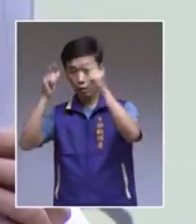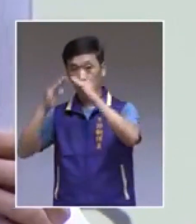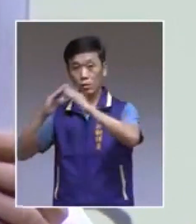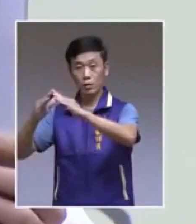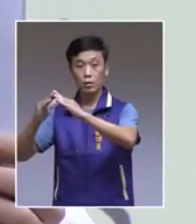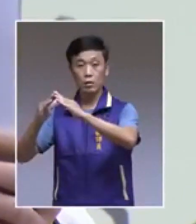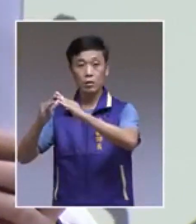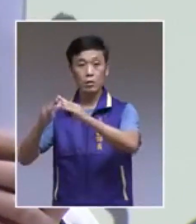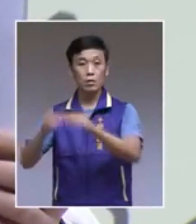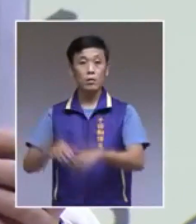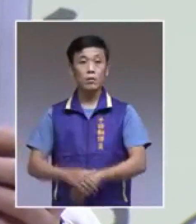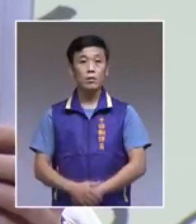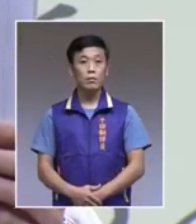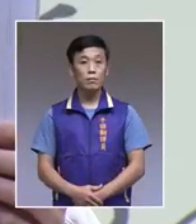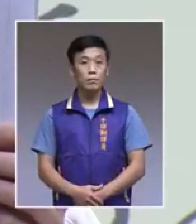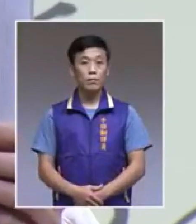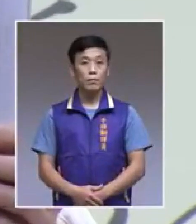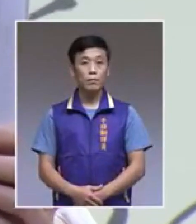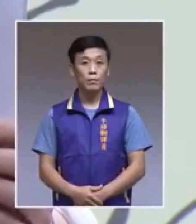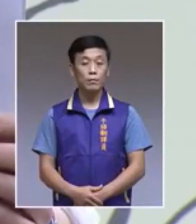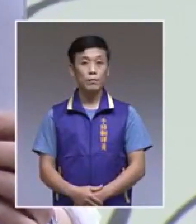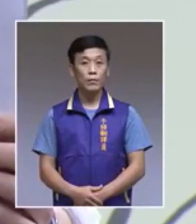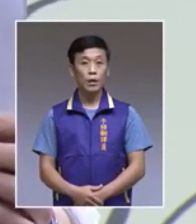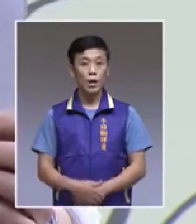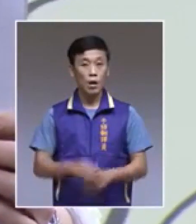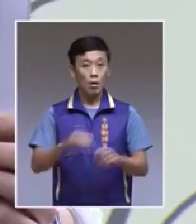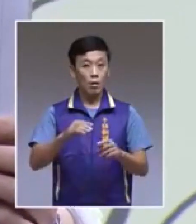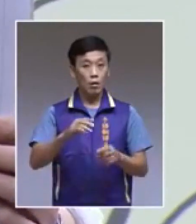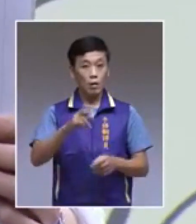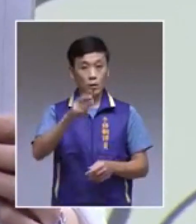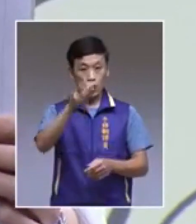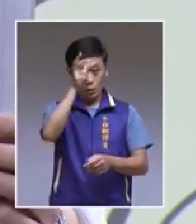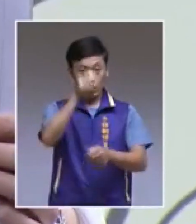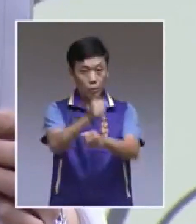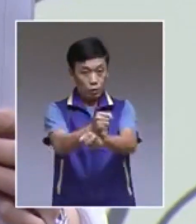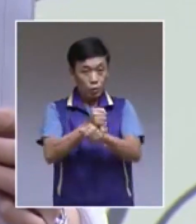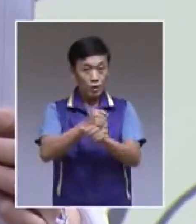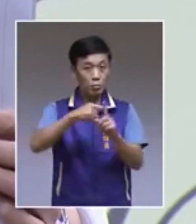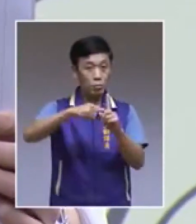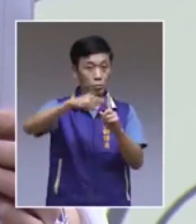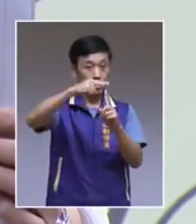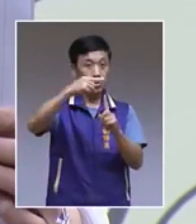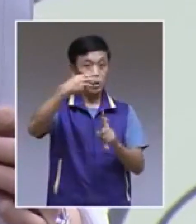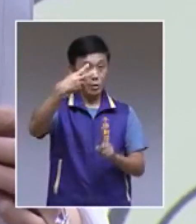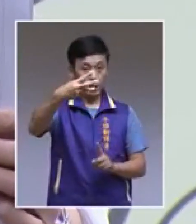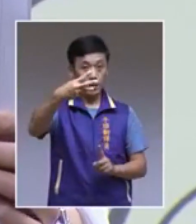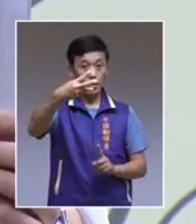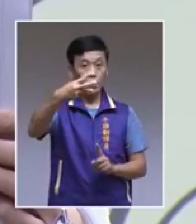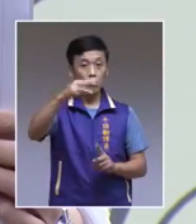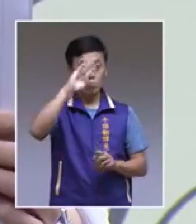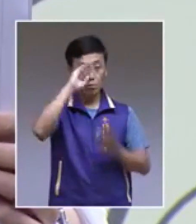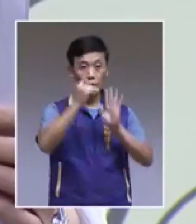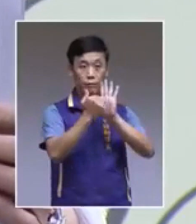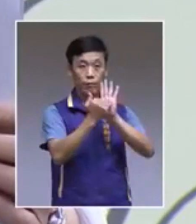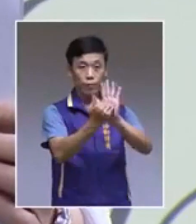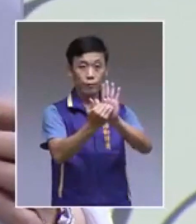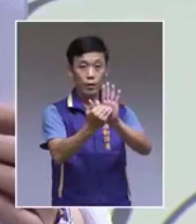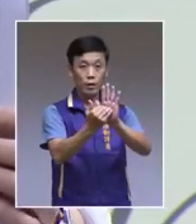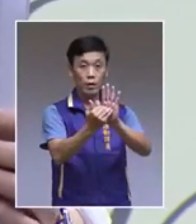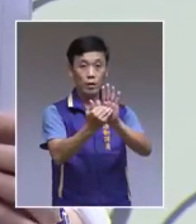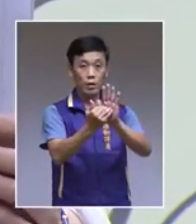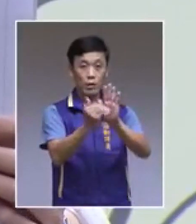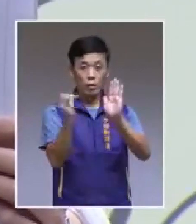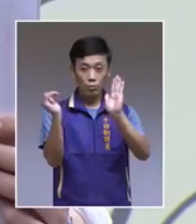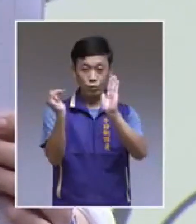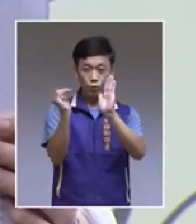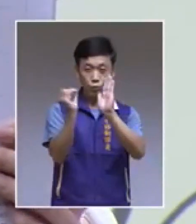经到了我们的三级警戒的防疫的危险。所